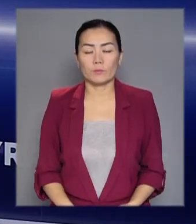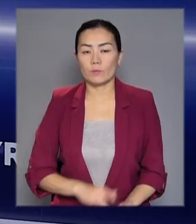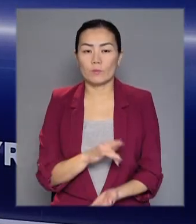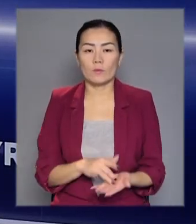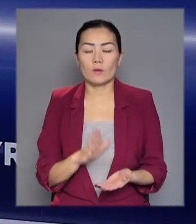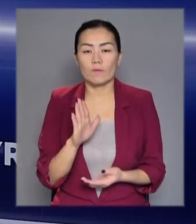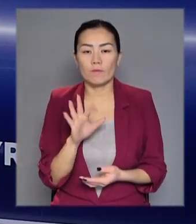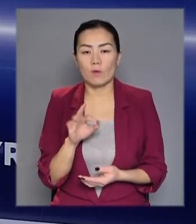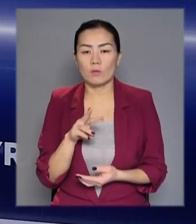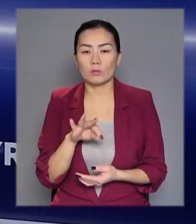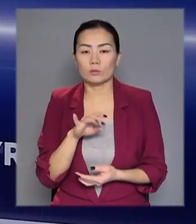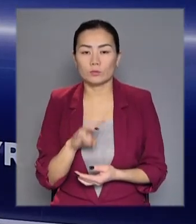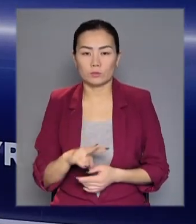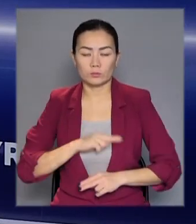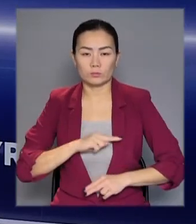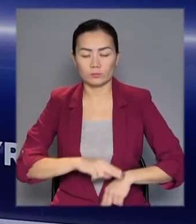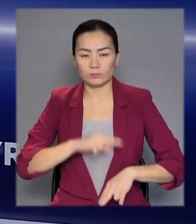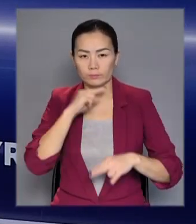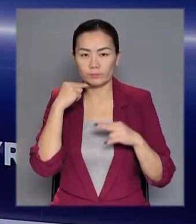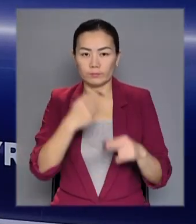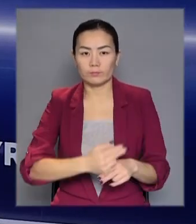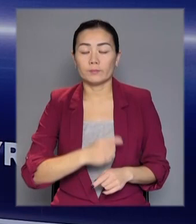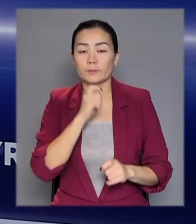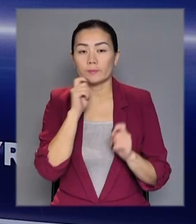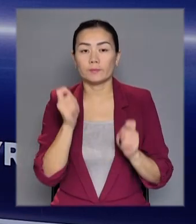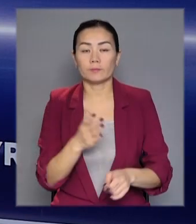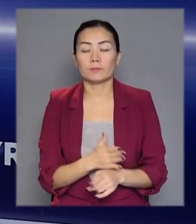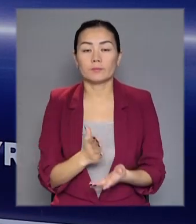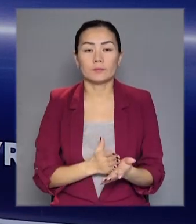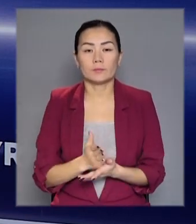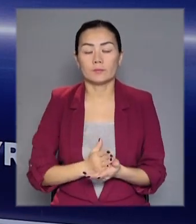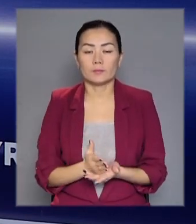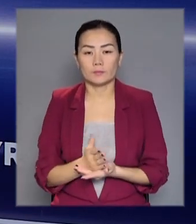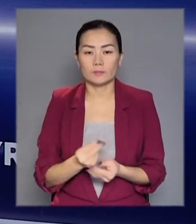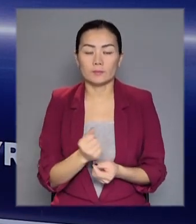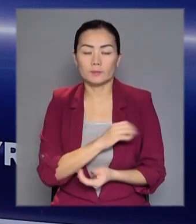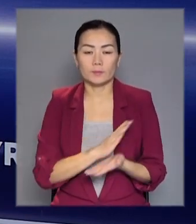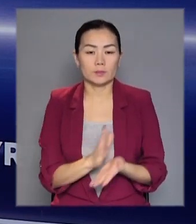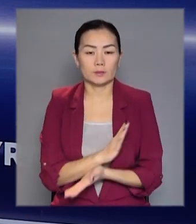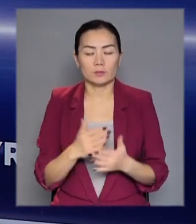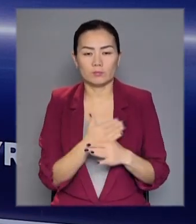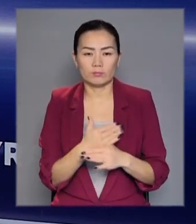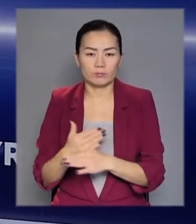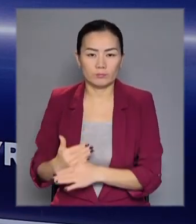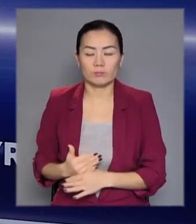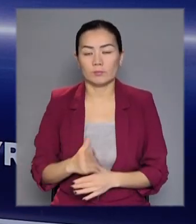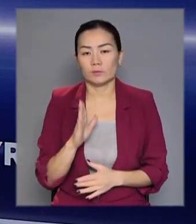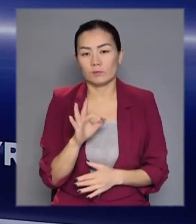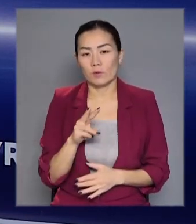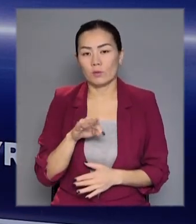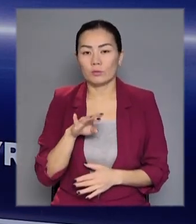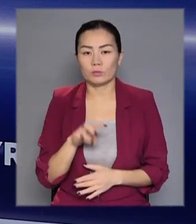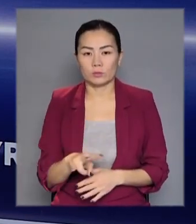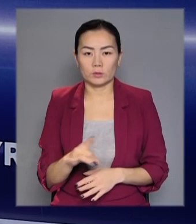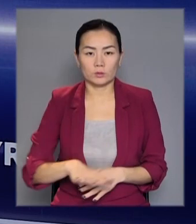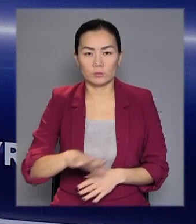Атырауда волонтерлер күнінде еңбегі ерен еріктілер марапатталды. Қызметтеріне ақы сұрамай, қоғамның алғысын алумен шектелетіндердің